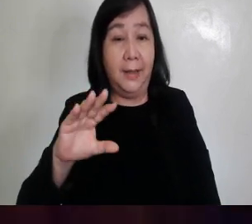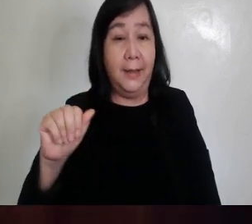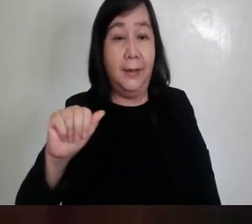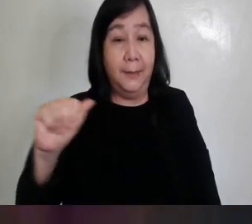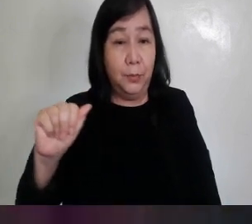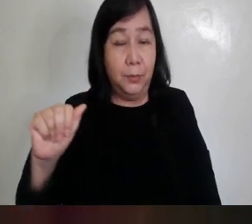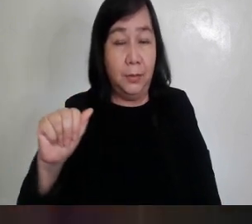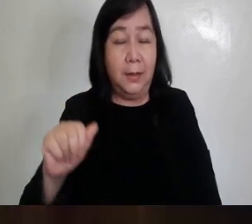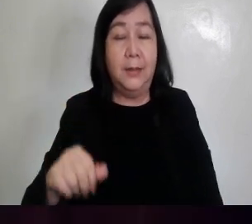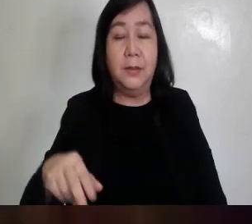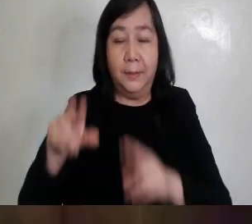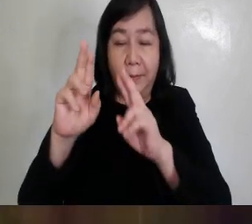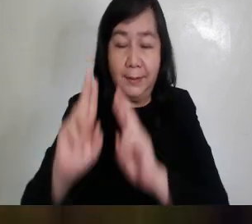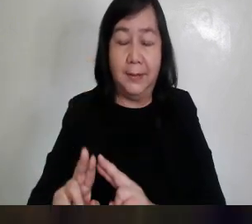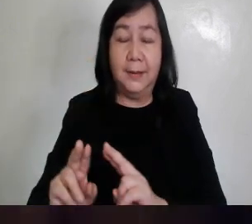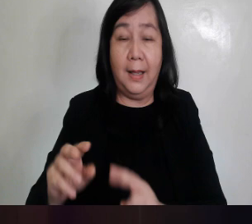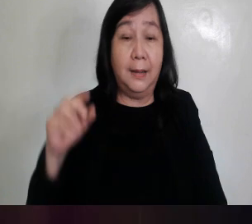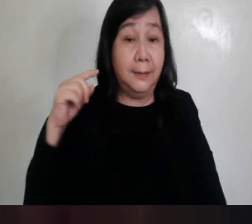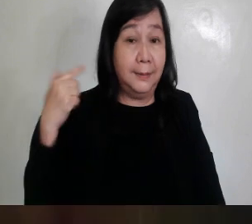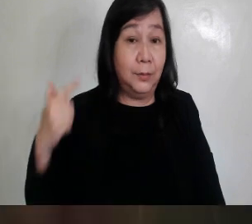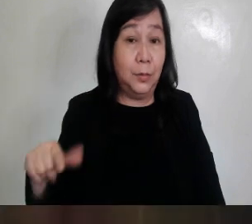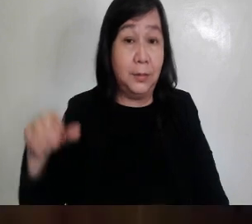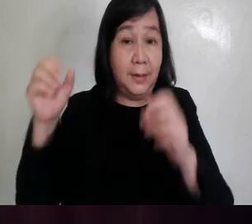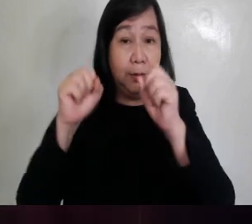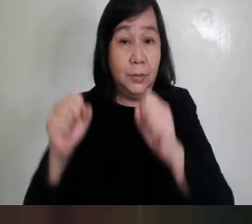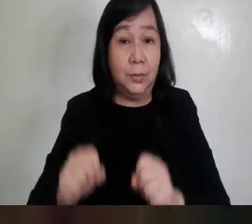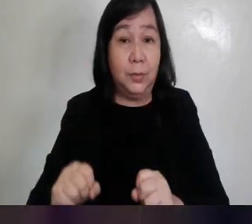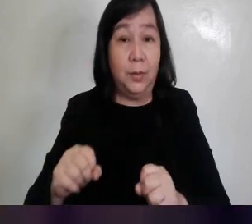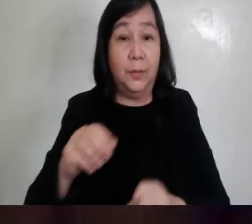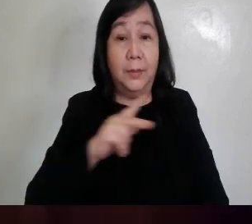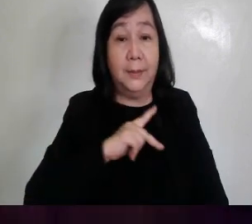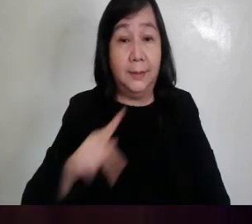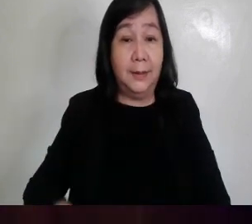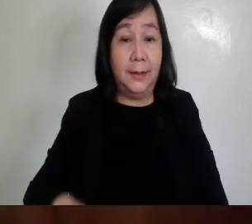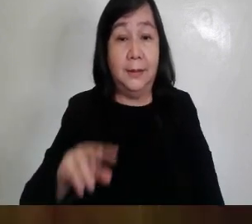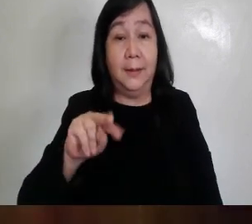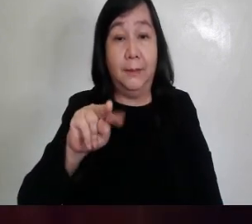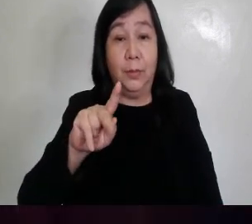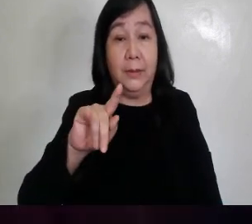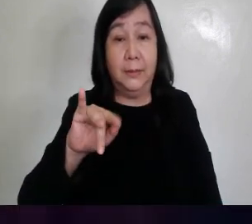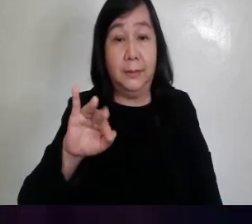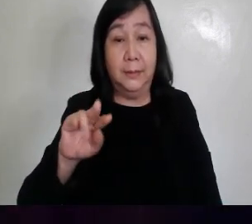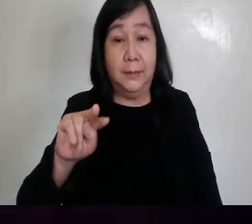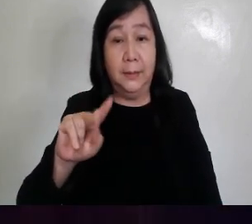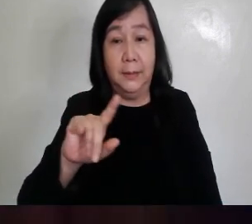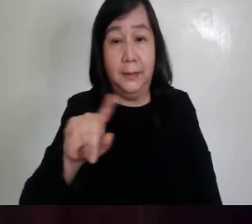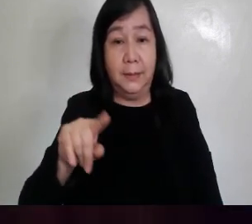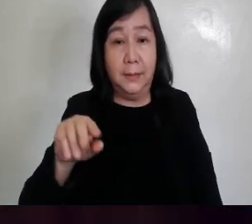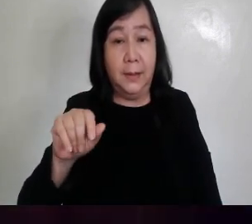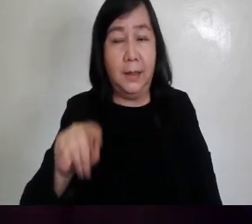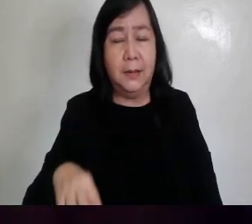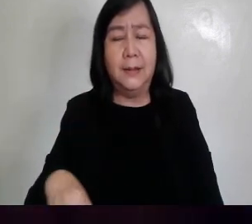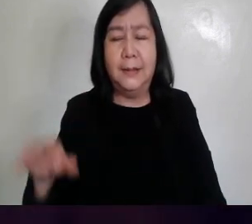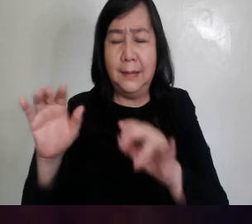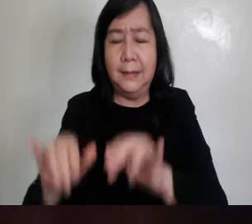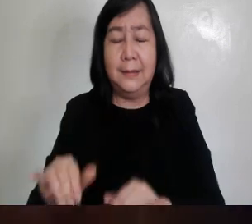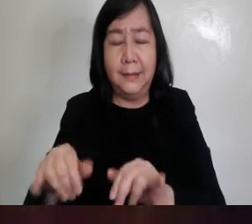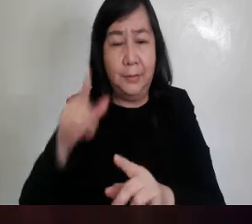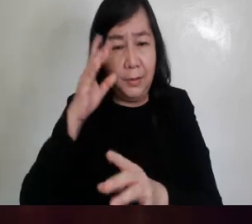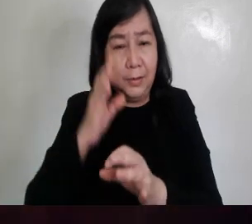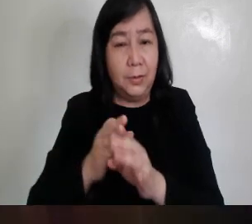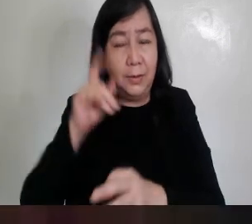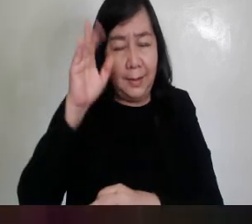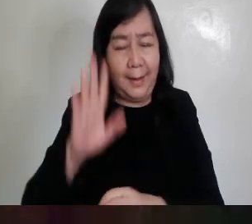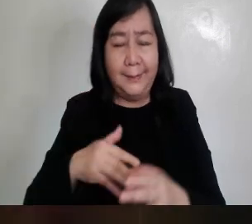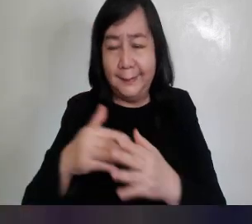at Abednego na sambahin ang gintong estatwa ni Haring Nebuchadnezzar. Nanatili silang tapat sa Diyos kahit